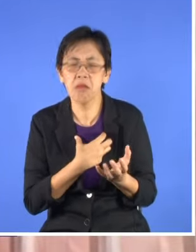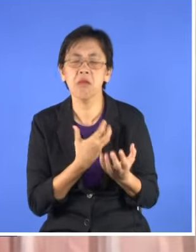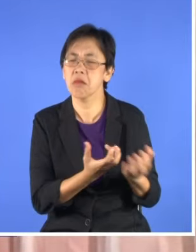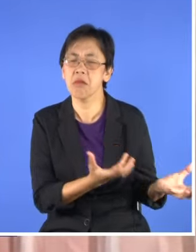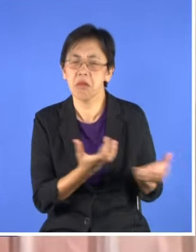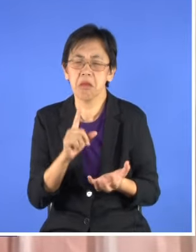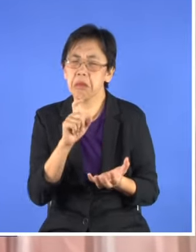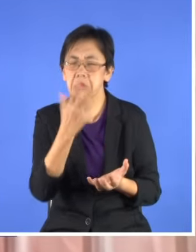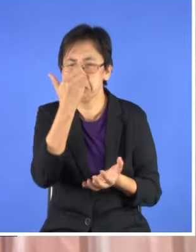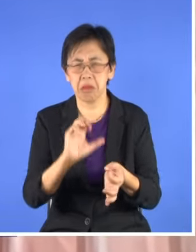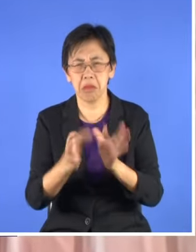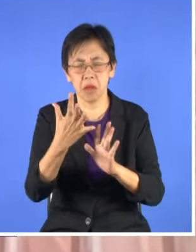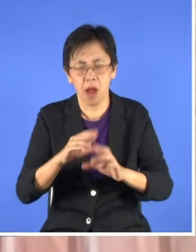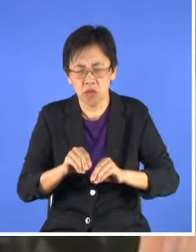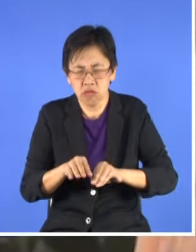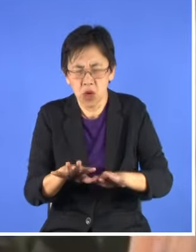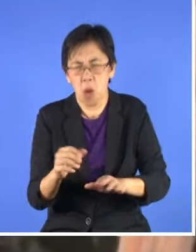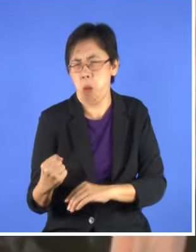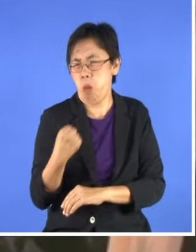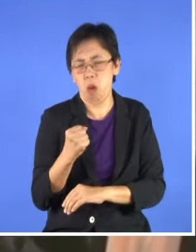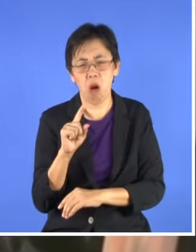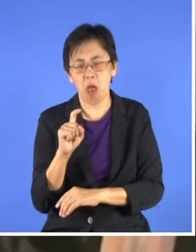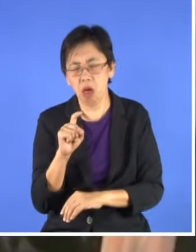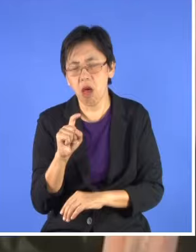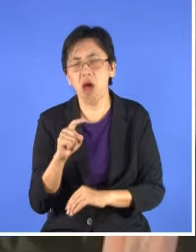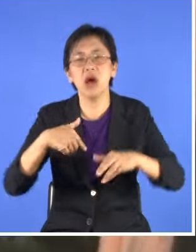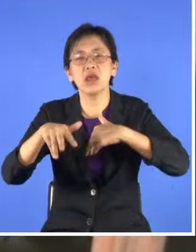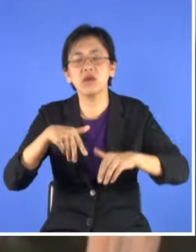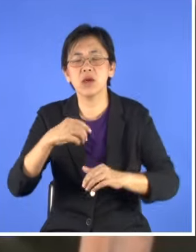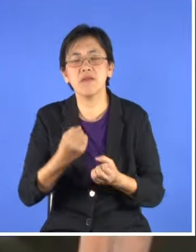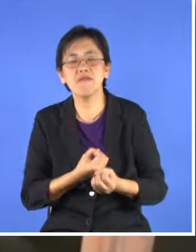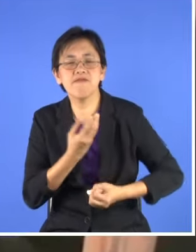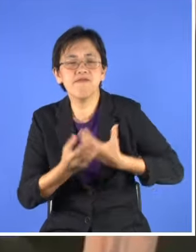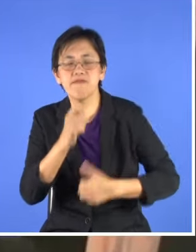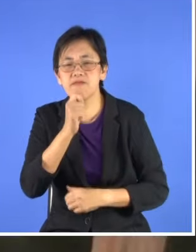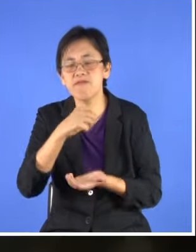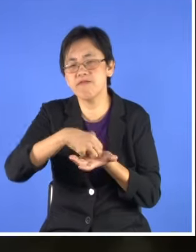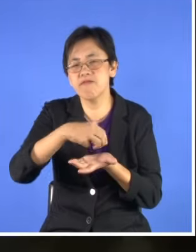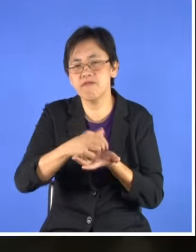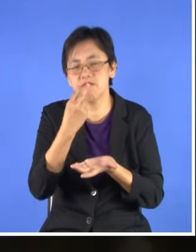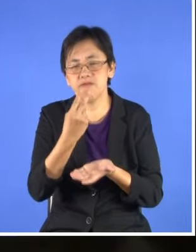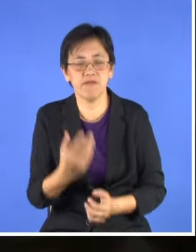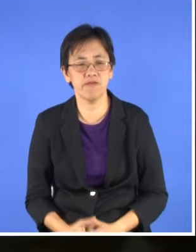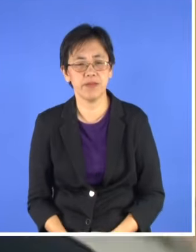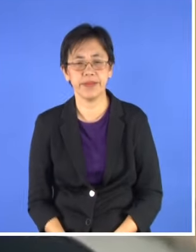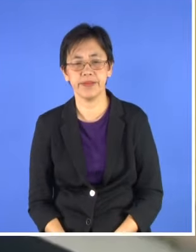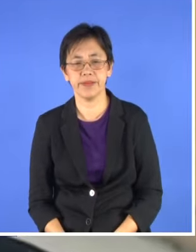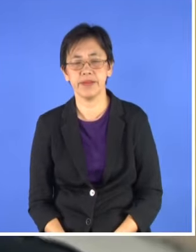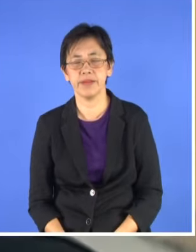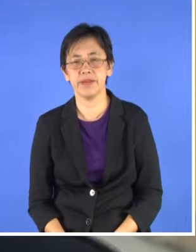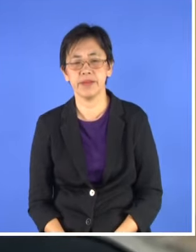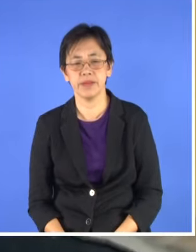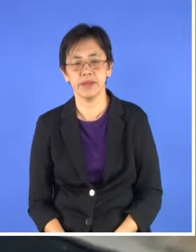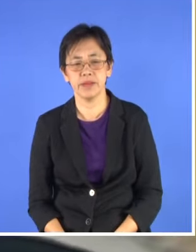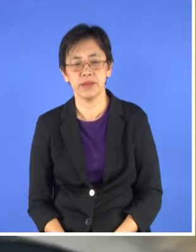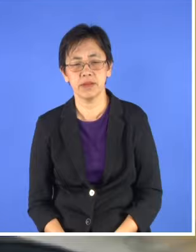เพราะว่าไฟมันลุกไ้อย่างรวดเร็วแล้วแรงมากฟังหน่อยค่ะเสียงชาวบ้านในพื้นที่ออพอดีเห็น